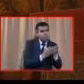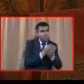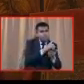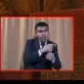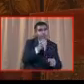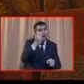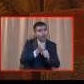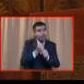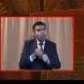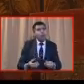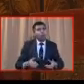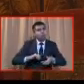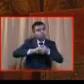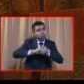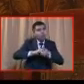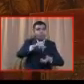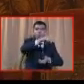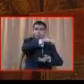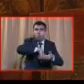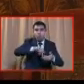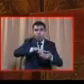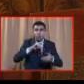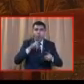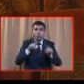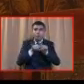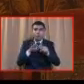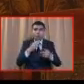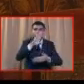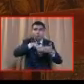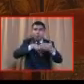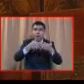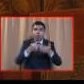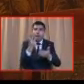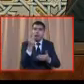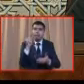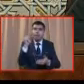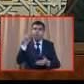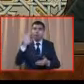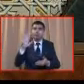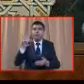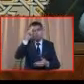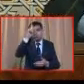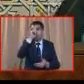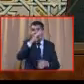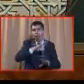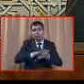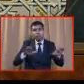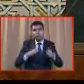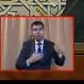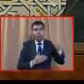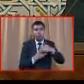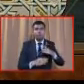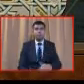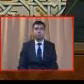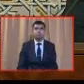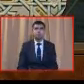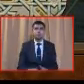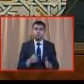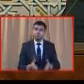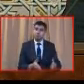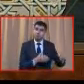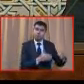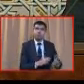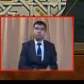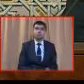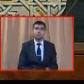المديرية العامة ديال الجماعات المحلية باش نساليوا البرنامج إن شاء الله في 2015. شكرا. تعقيب سيد النائب.